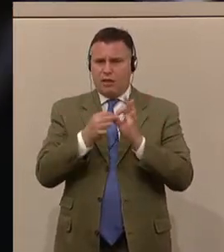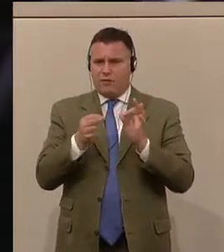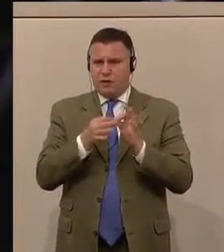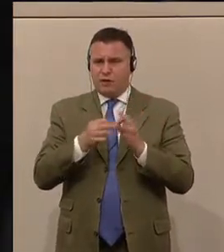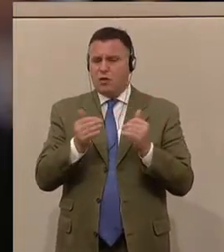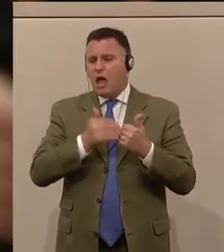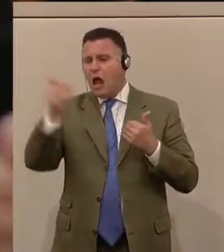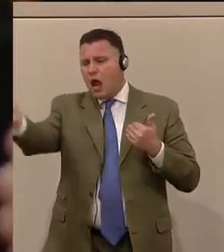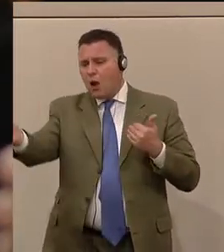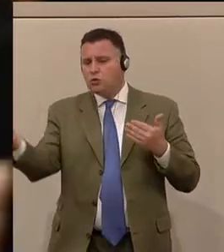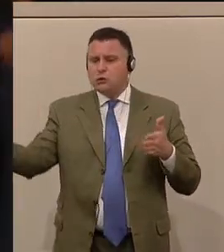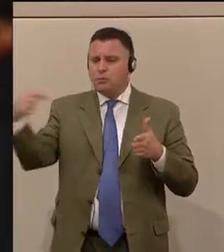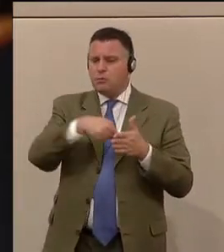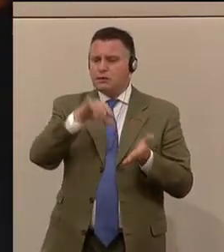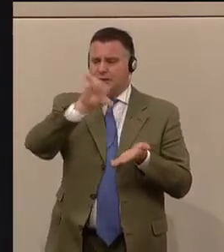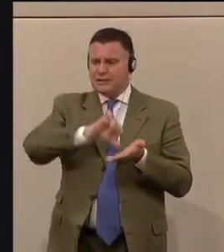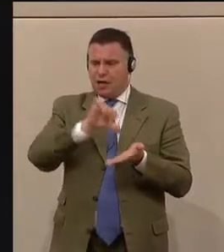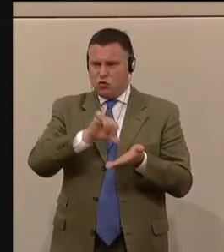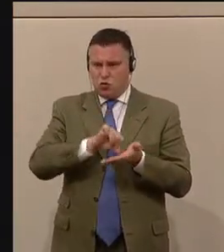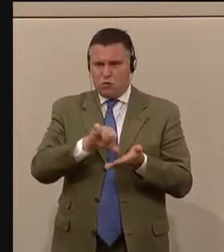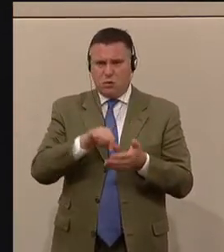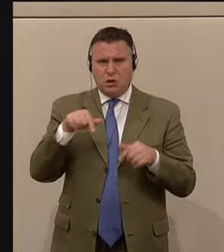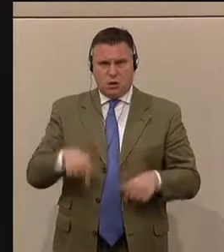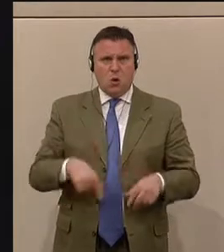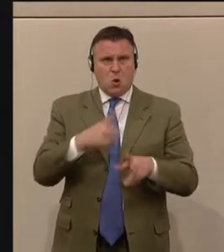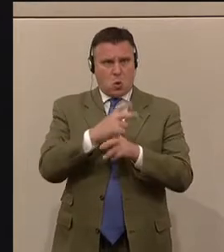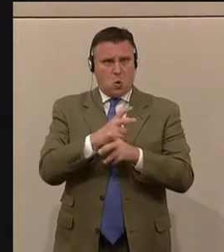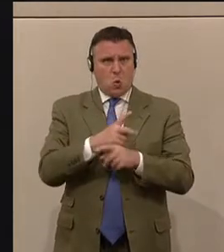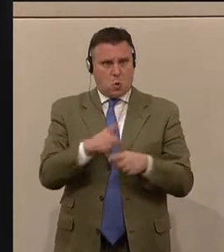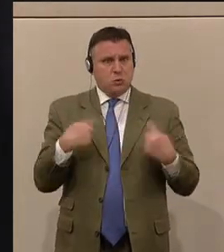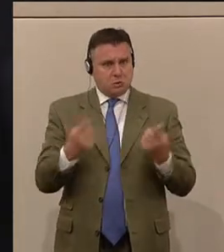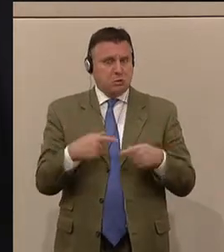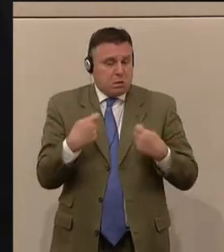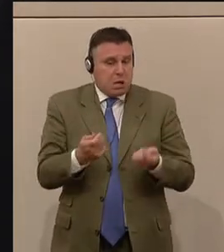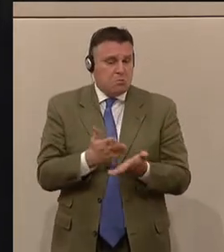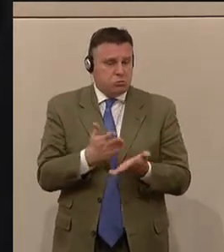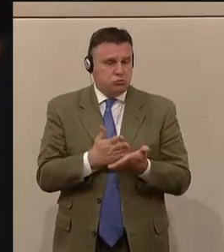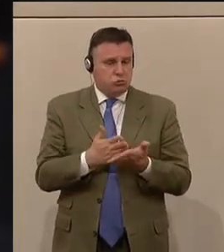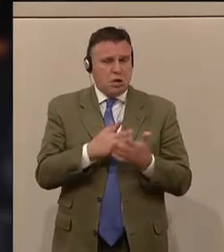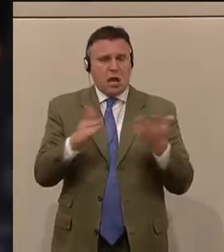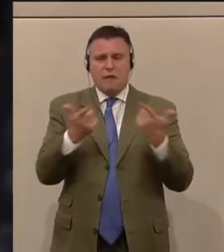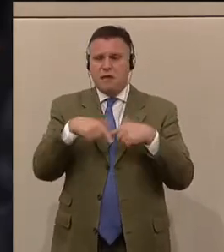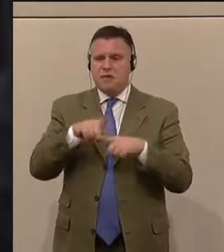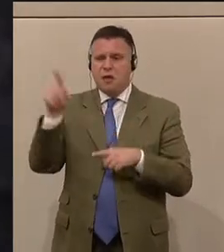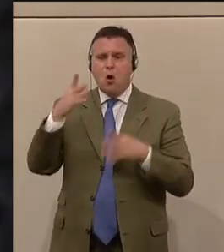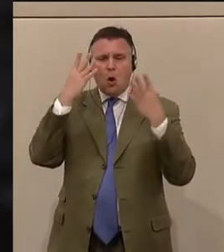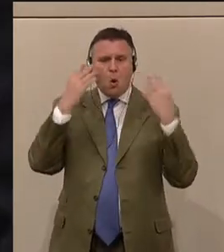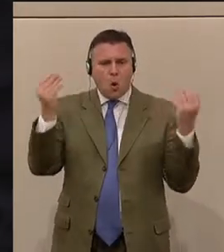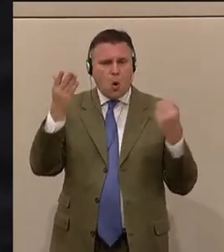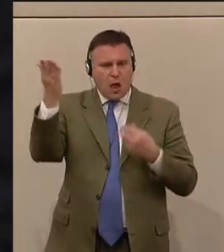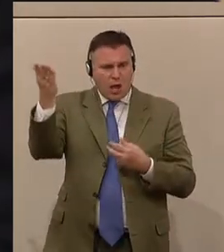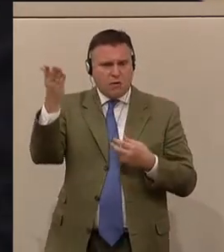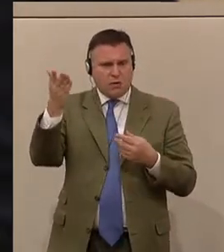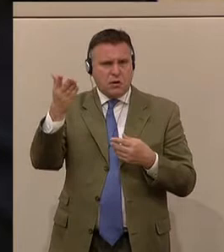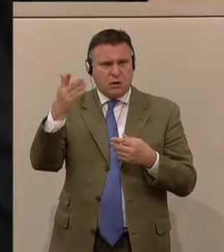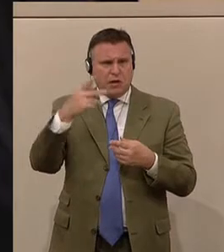der Peripherie und den Zentren. All das gibt es in Österreich, im Gegensatz zu anderen Ländern, wie etwa den Niederlanden oder in